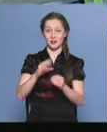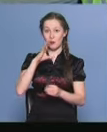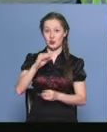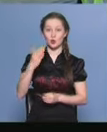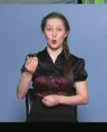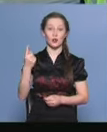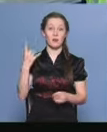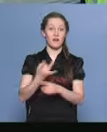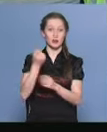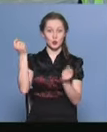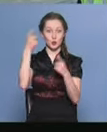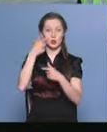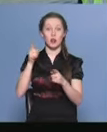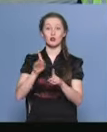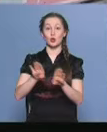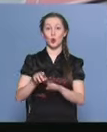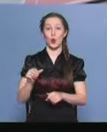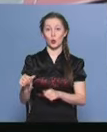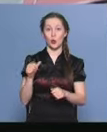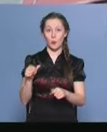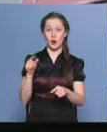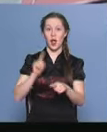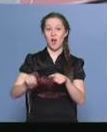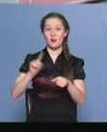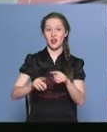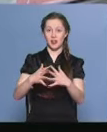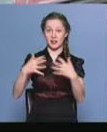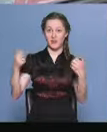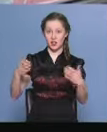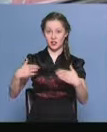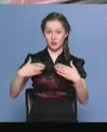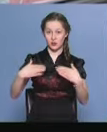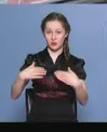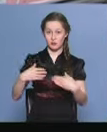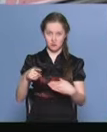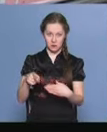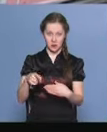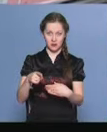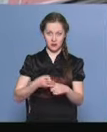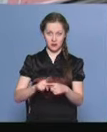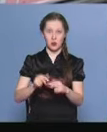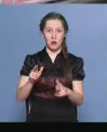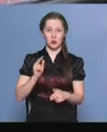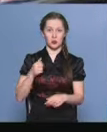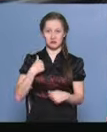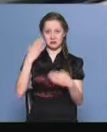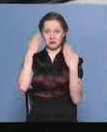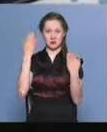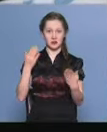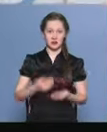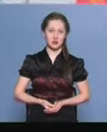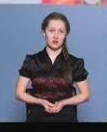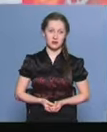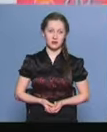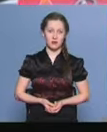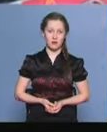что такое кнопка аварийного открывания дверей. Открывается что у вас? Работает? Я не знаю,